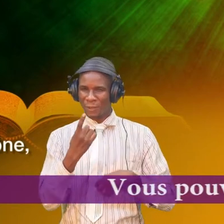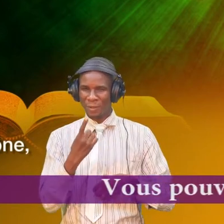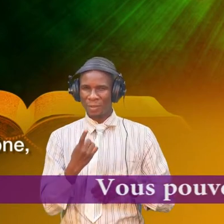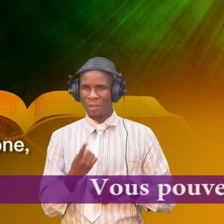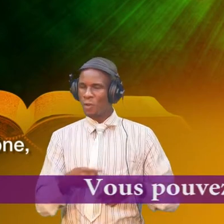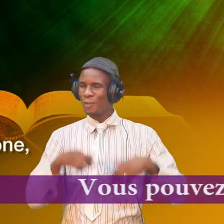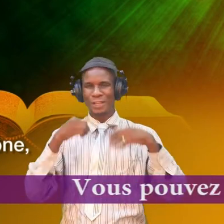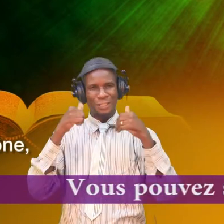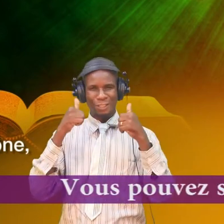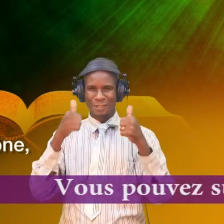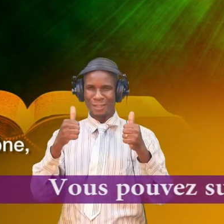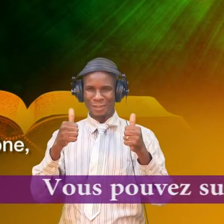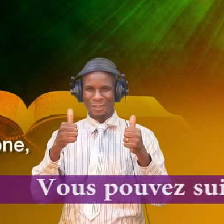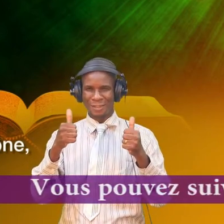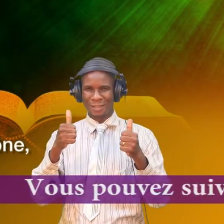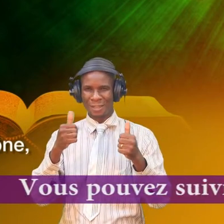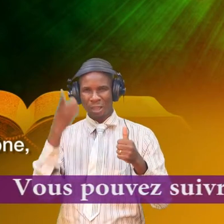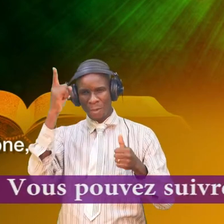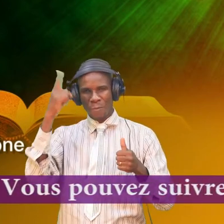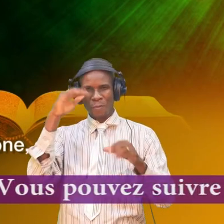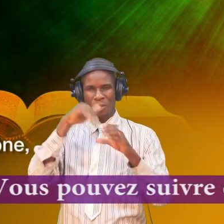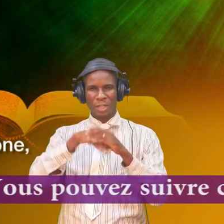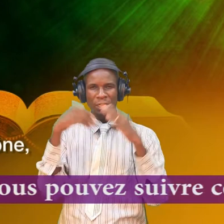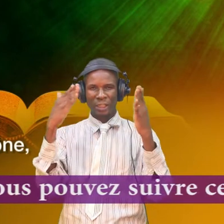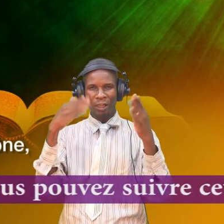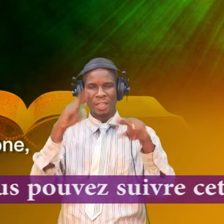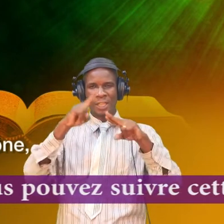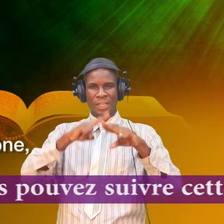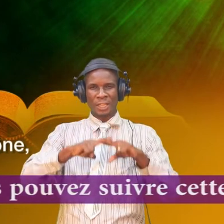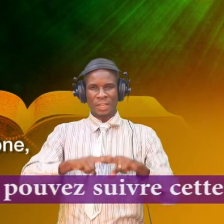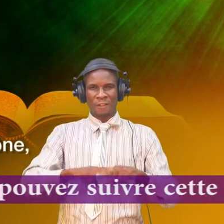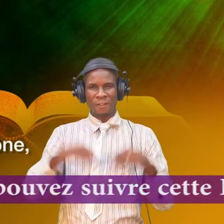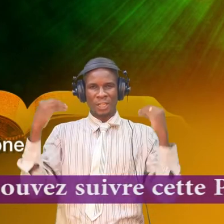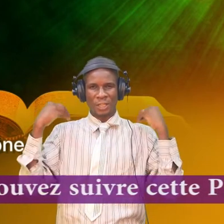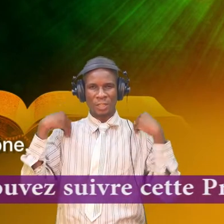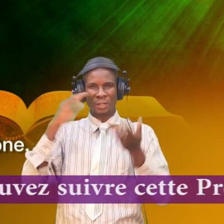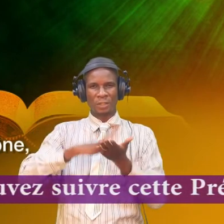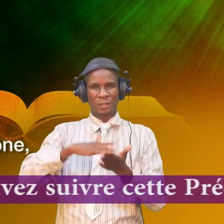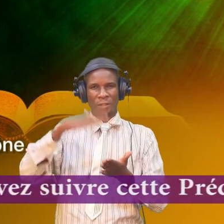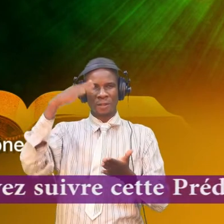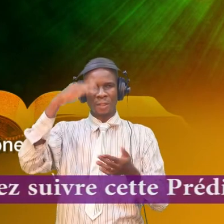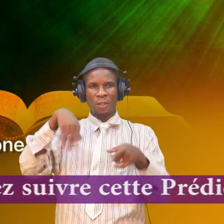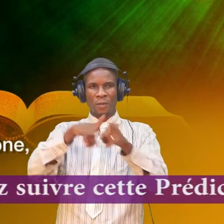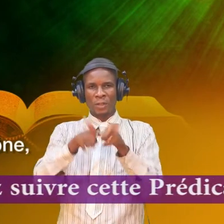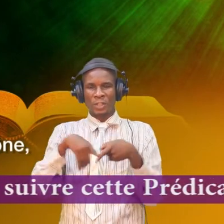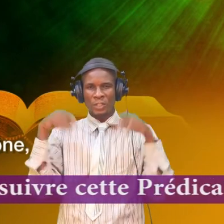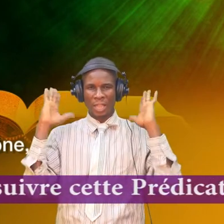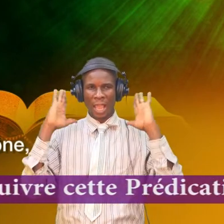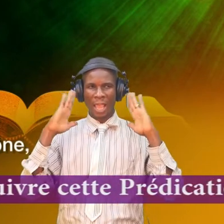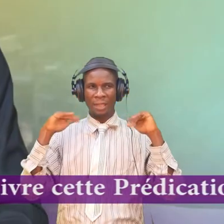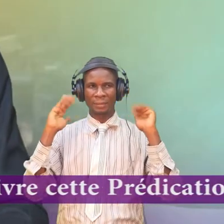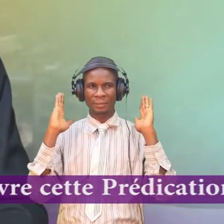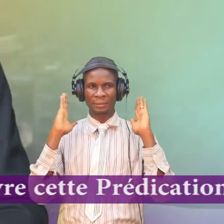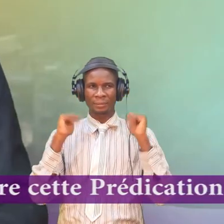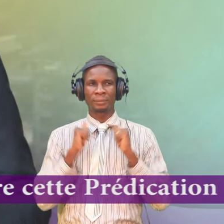wakisema, wokovu una Mungu wetu aketie katika kiti cha enzi na mwana